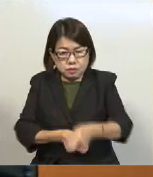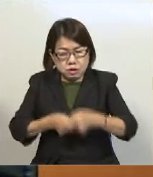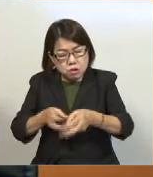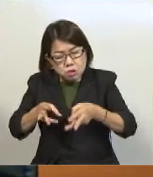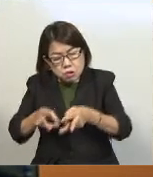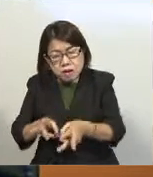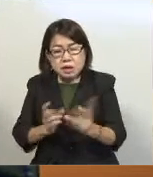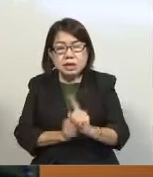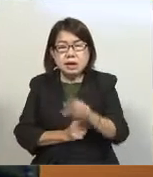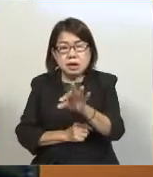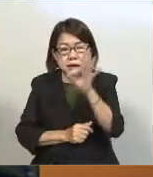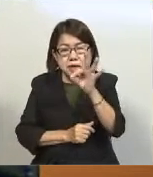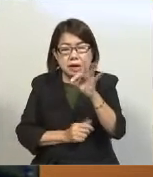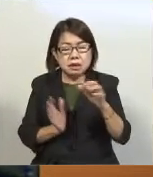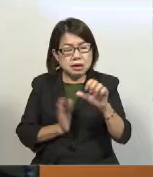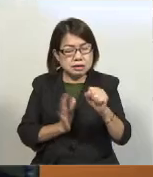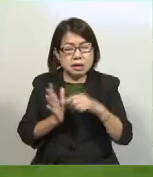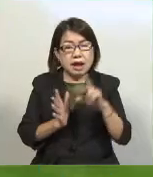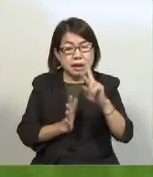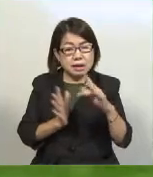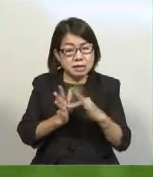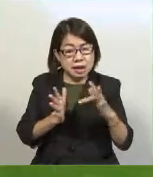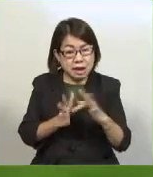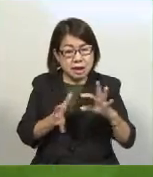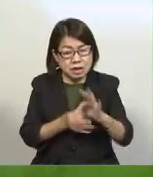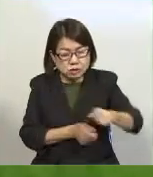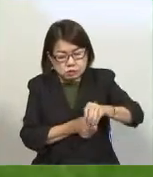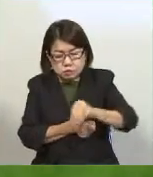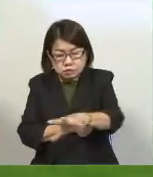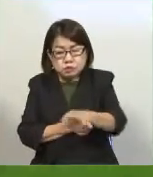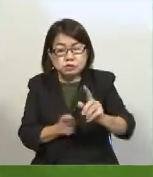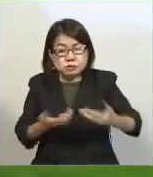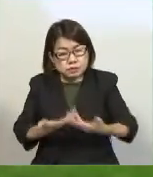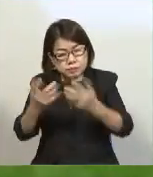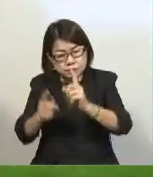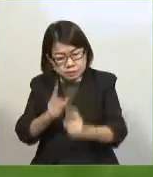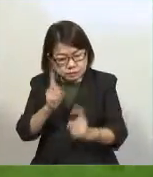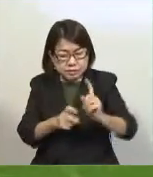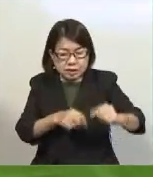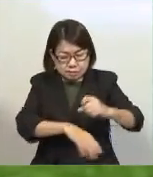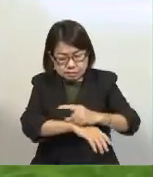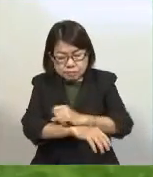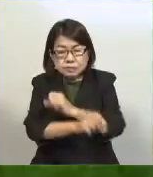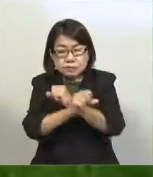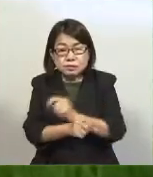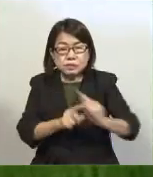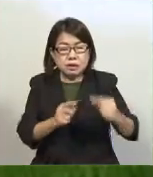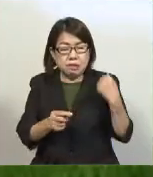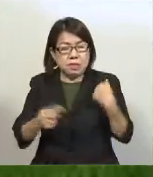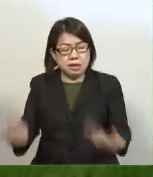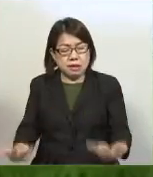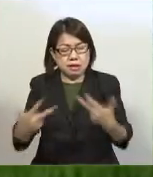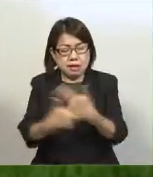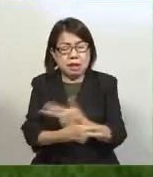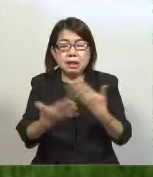างเลือกที่ใช้ในการกำจัดวัชพืชรวมถึงต้นทุนวิธีการแล้วก็สารทางเลือกต่างๆค่ะรวมทั้งสารทด